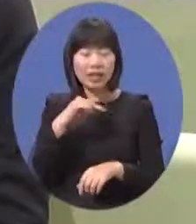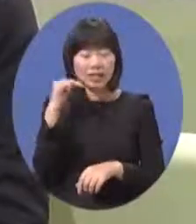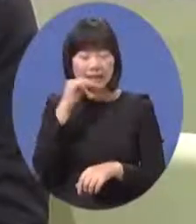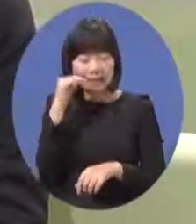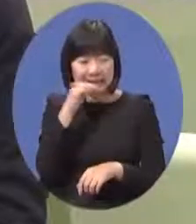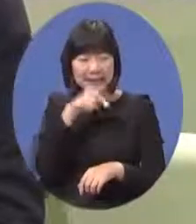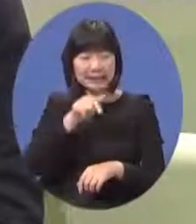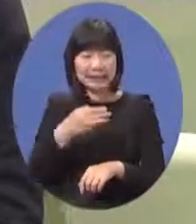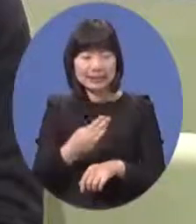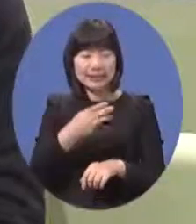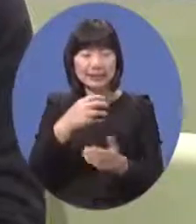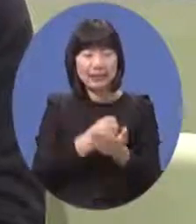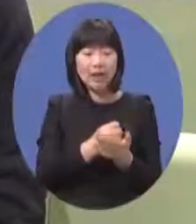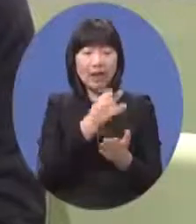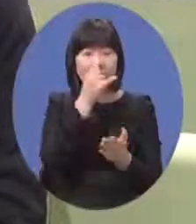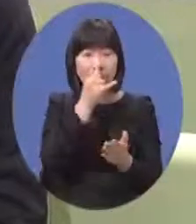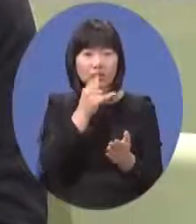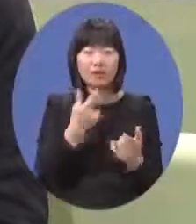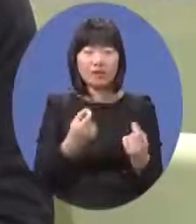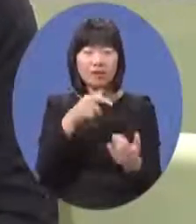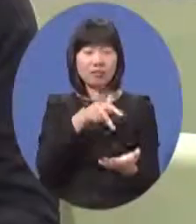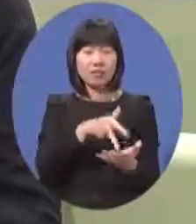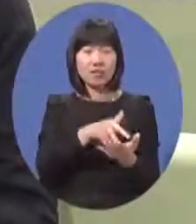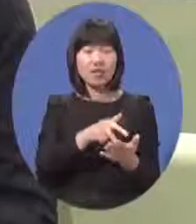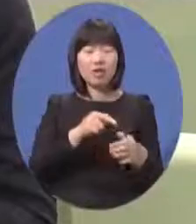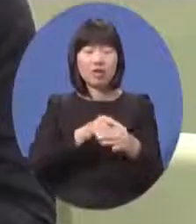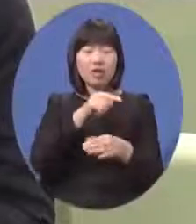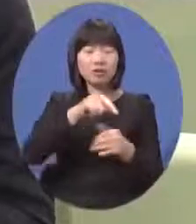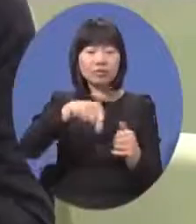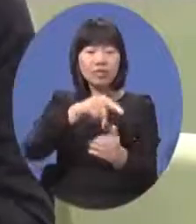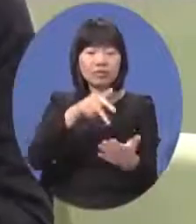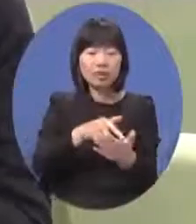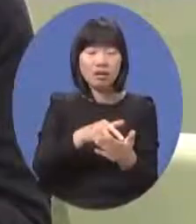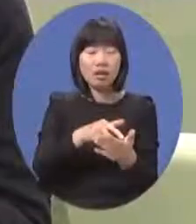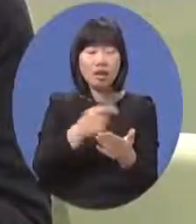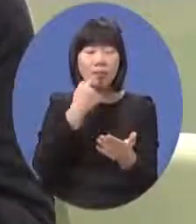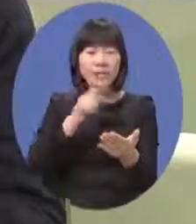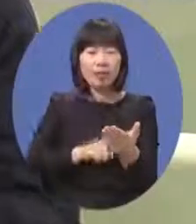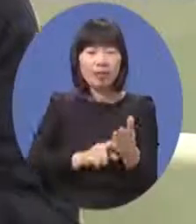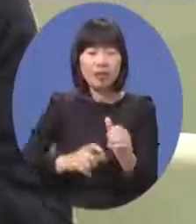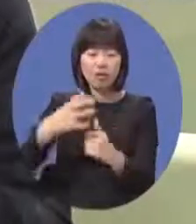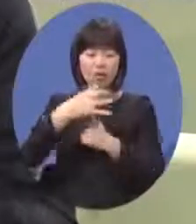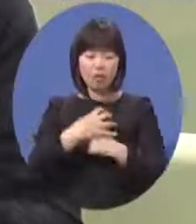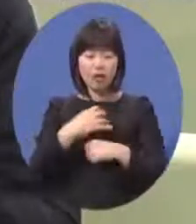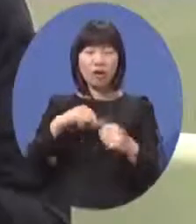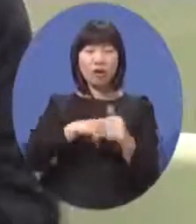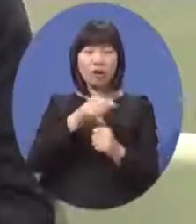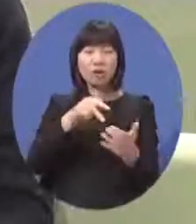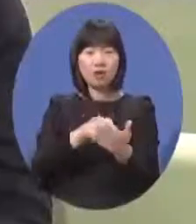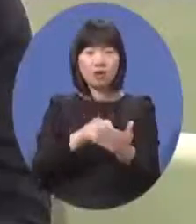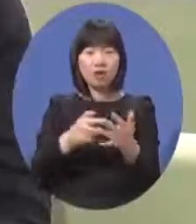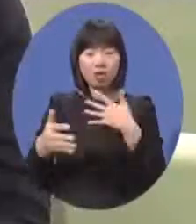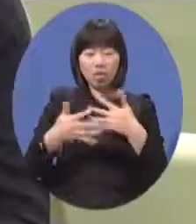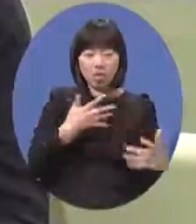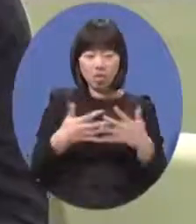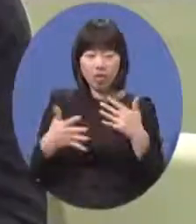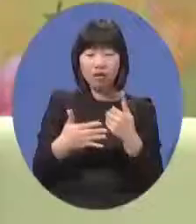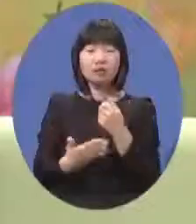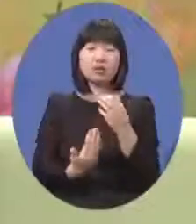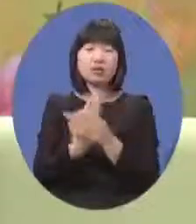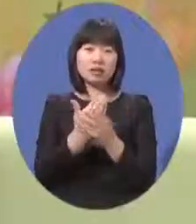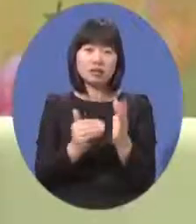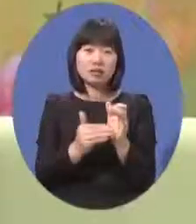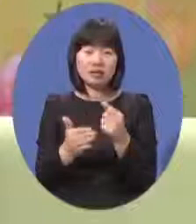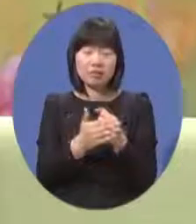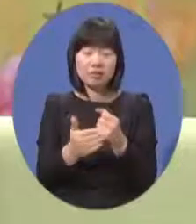기질을 가지고 있는 아이들입니다. 그래서 이런 경우에는 외부 환경의 자극에 쉽게 압도되고 이거 환경과 자꾸 부조화를 일으키기 때문에